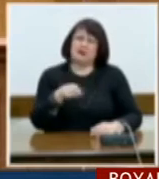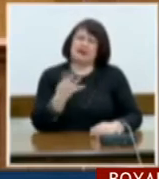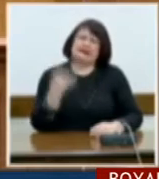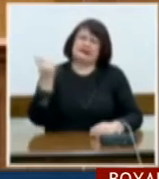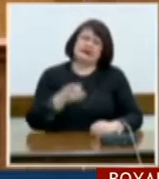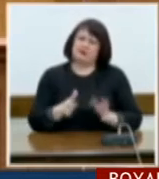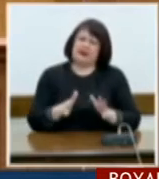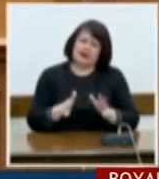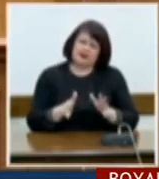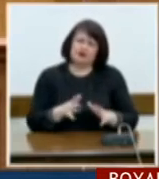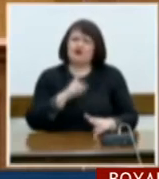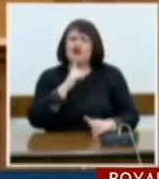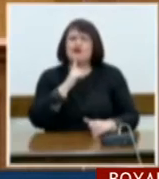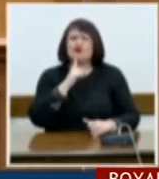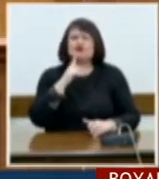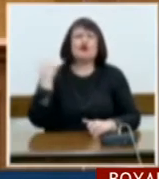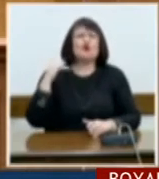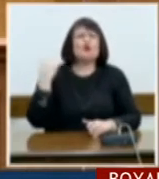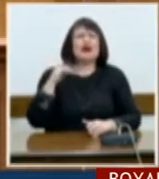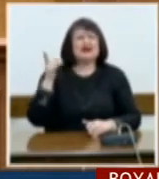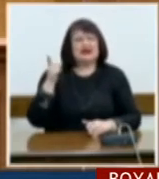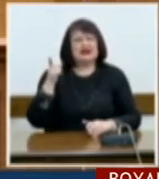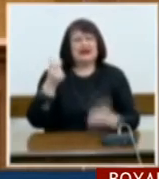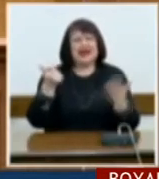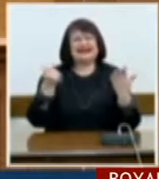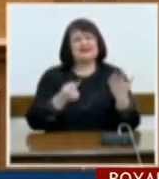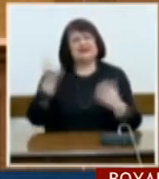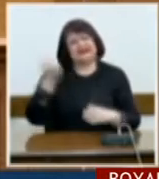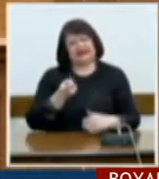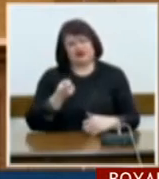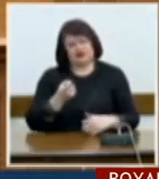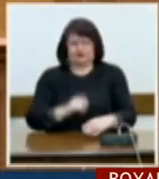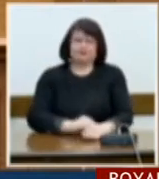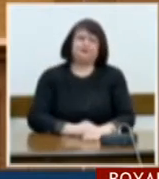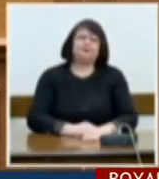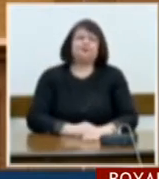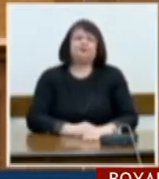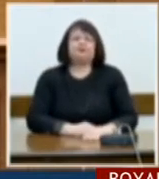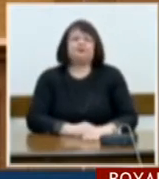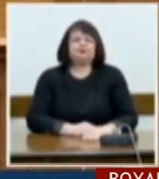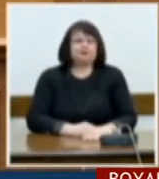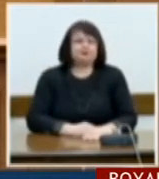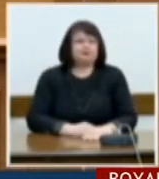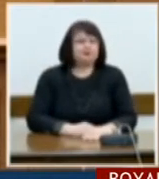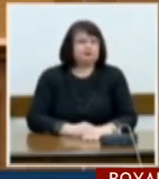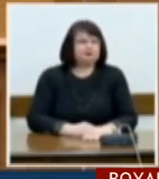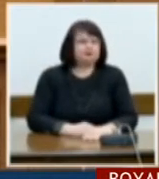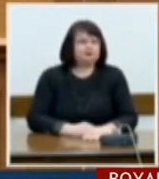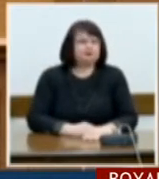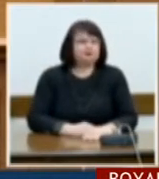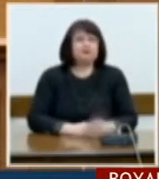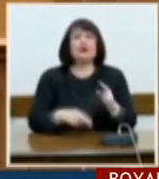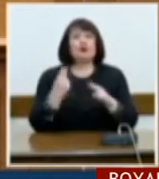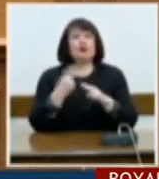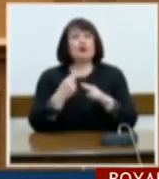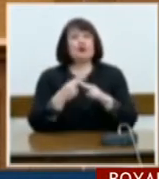5,4%, χώρες όπως η Ρουμανία στο 6,5%. Έχει πολύ μεγάλη σημασία, κύριε